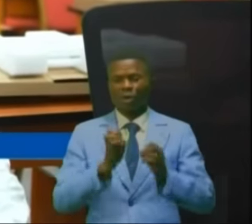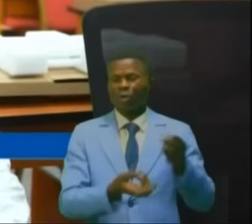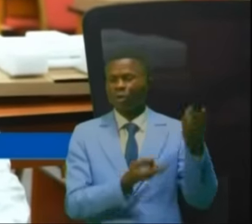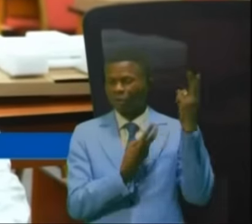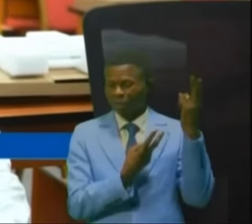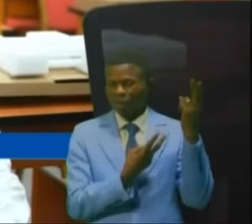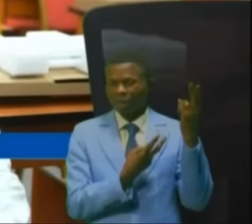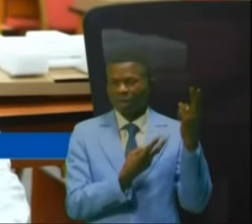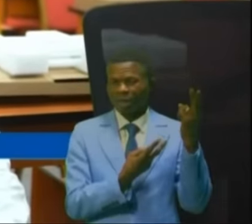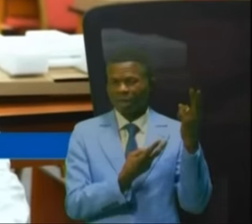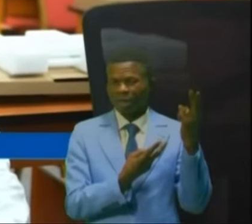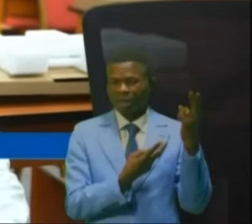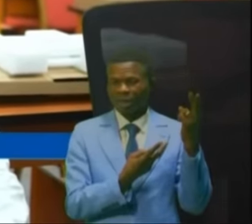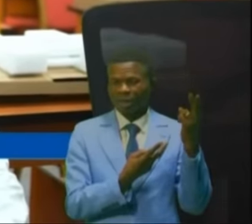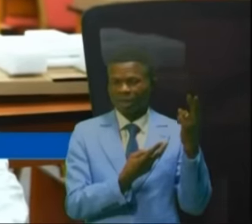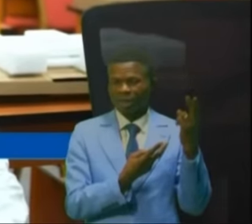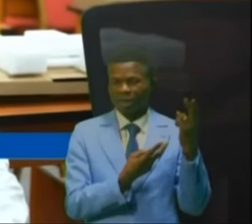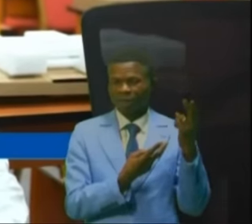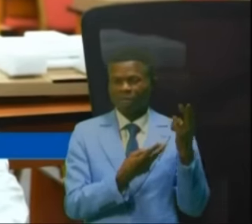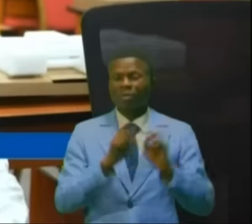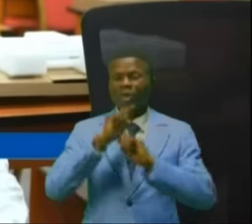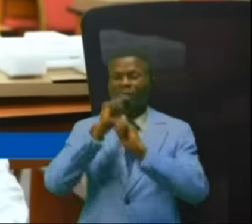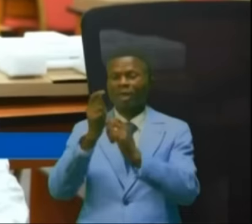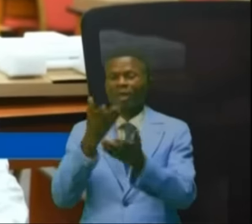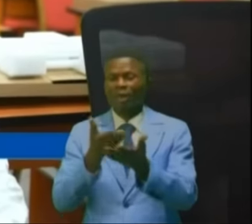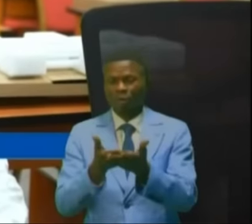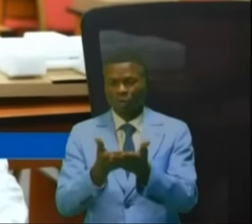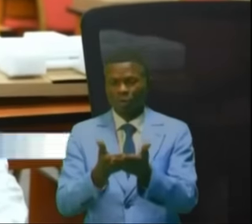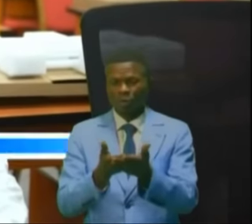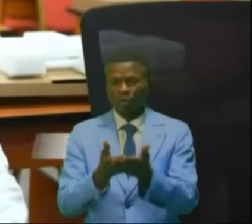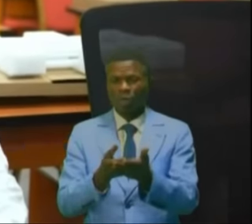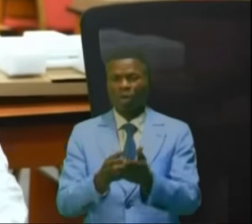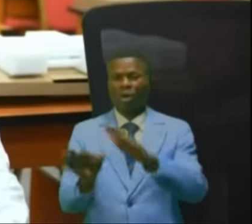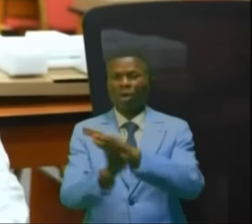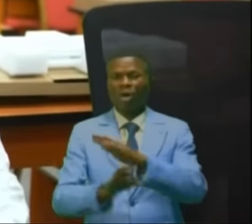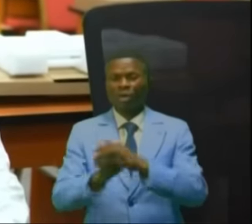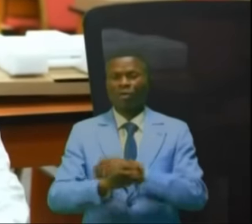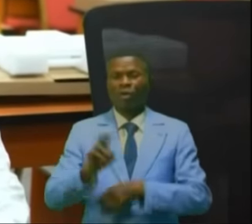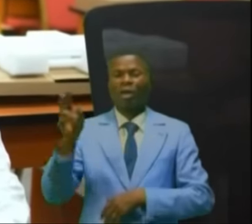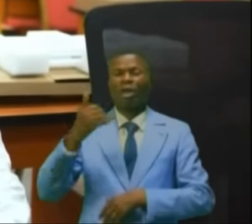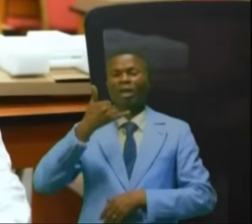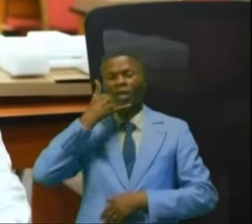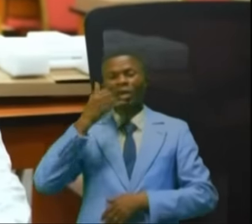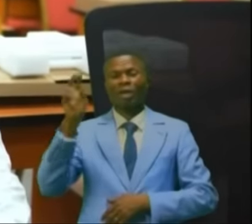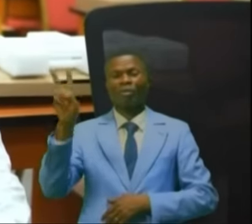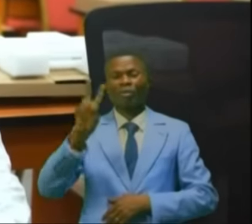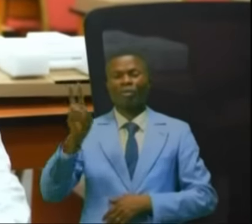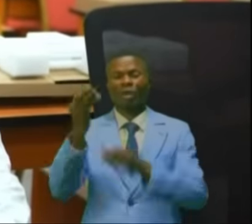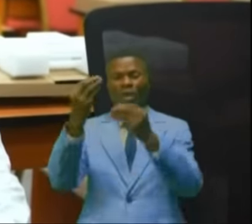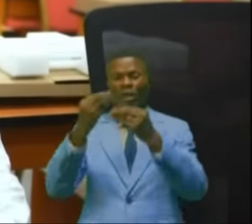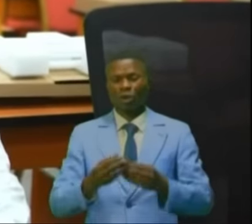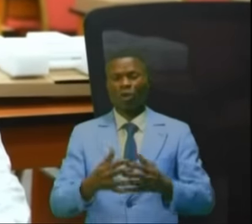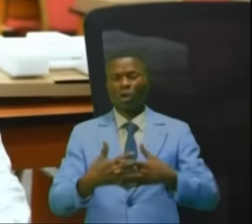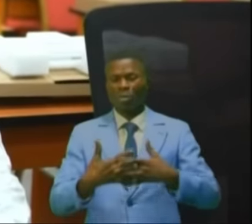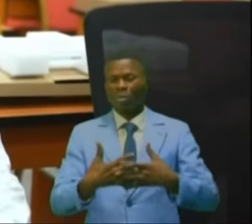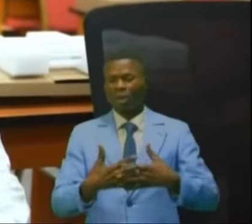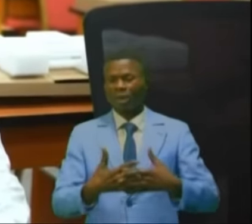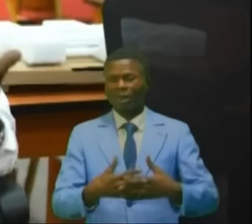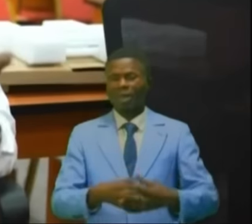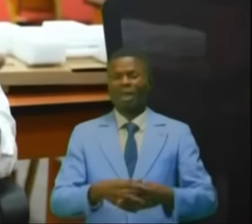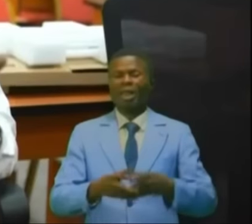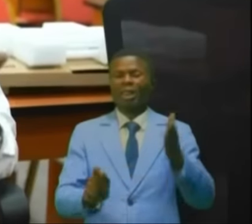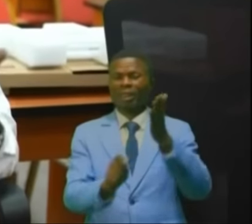valeur cette dotation généreuse de la Fondation Vodacom qui nous offre un équipement